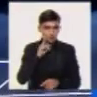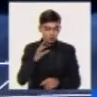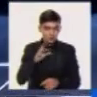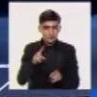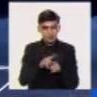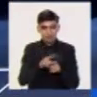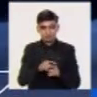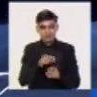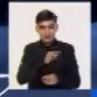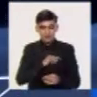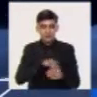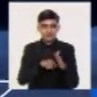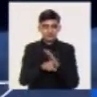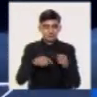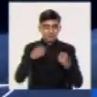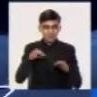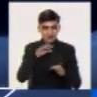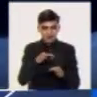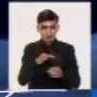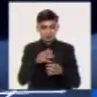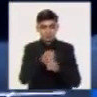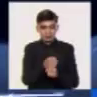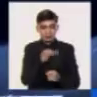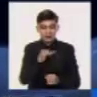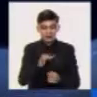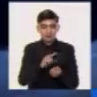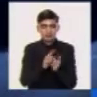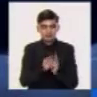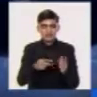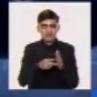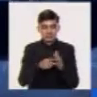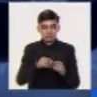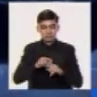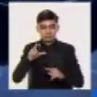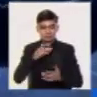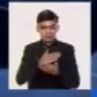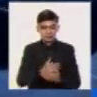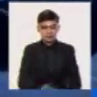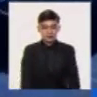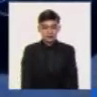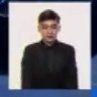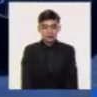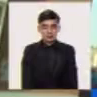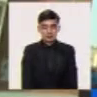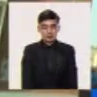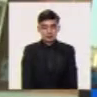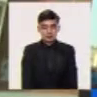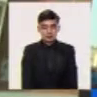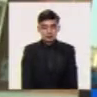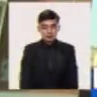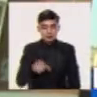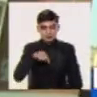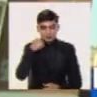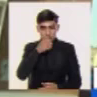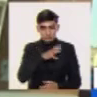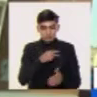шарттарда нарықта сұраныстың күрт артуына әсер етіп, сәйкесінше бағада аспандап кеткен екен. Биыл